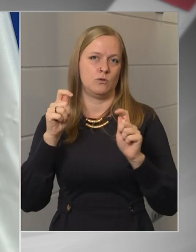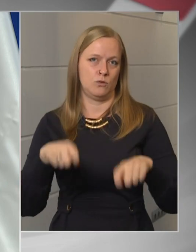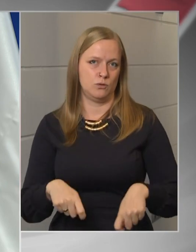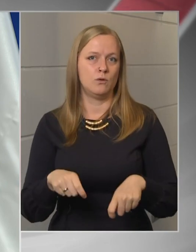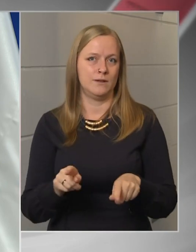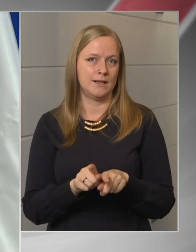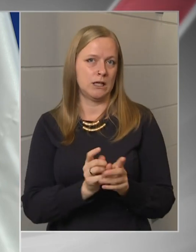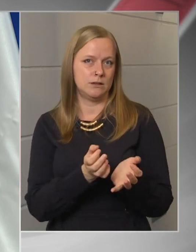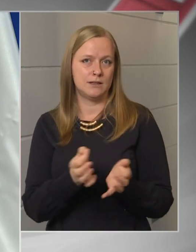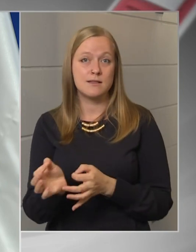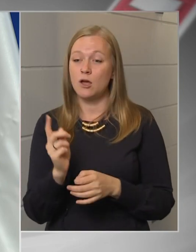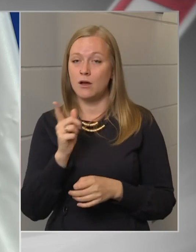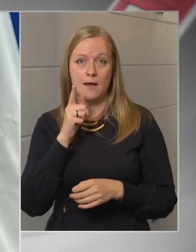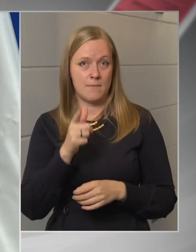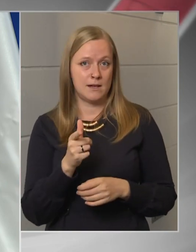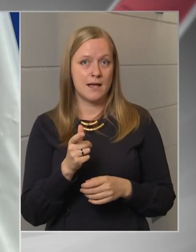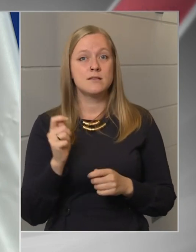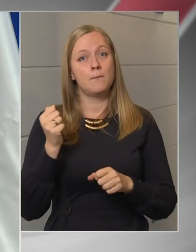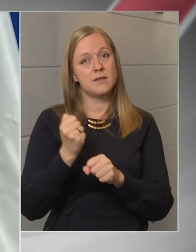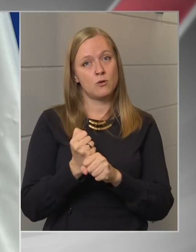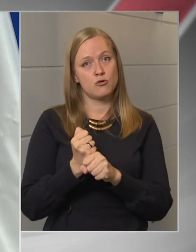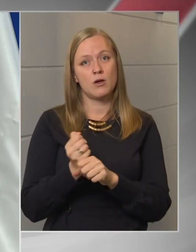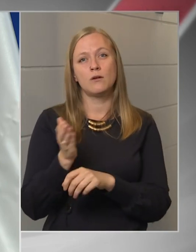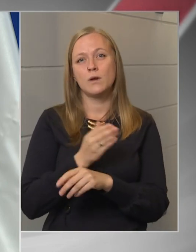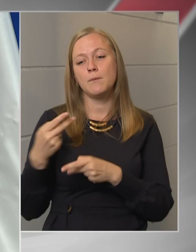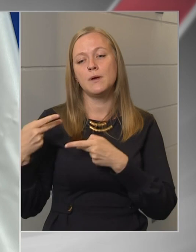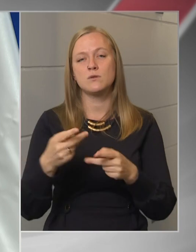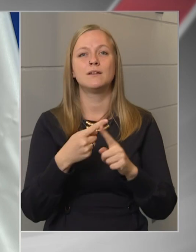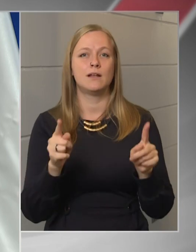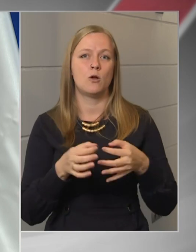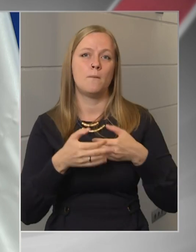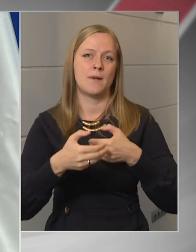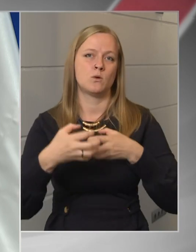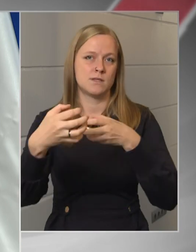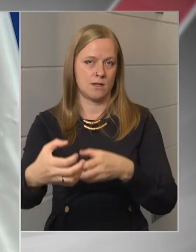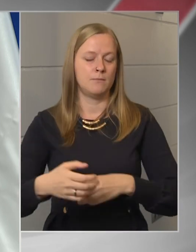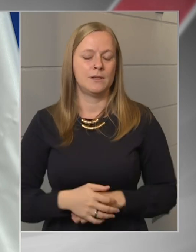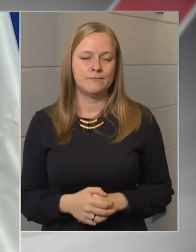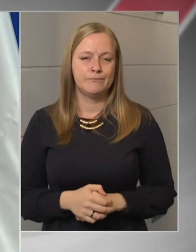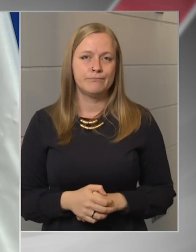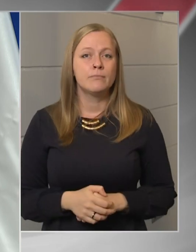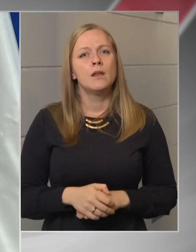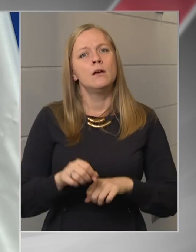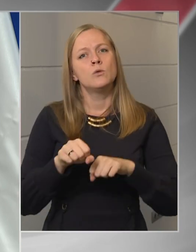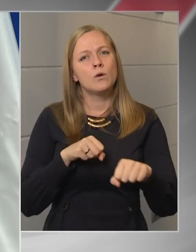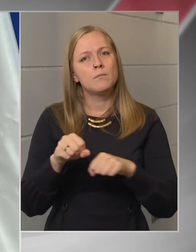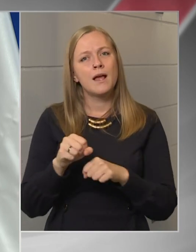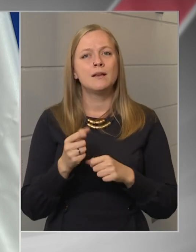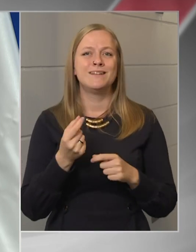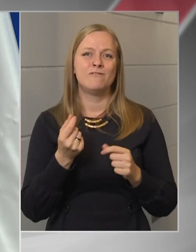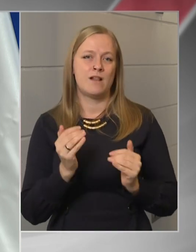bizottság nem hosszabbítja meg a korábbi behozatai tilalmat. A kormány az inflációval is